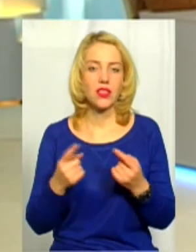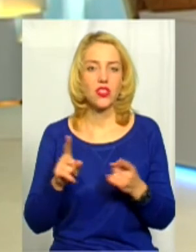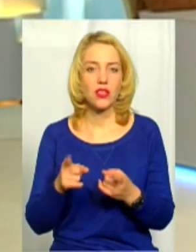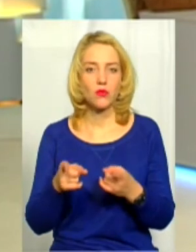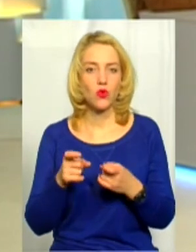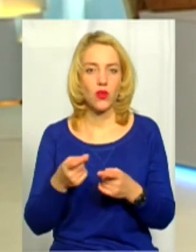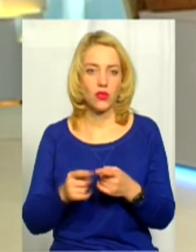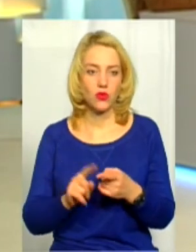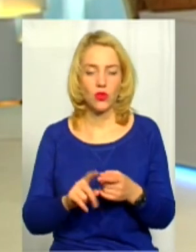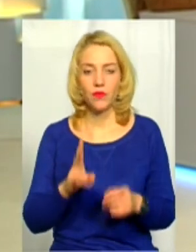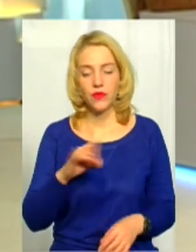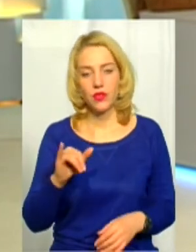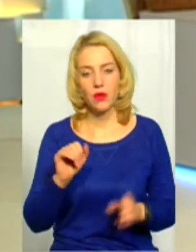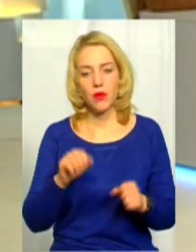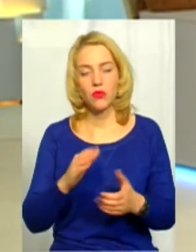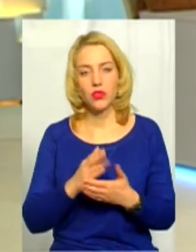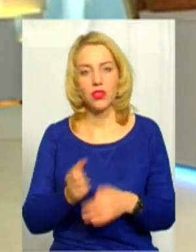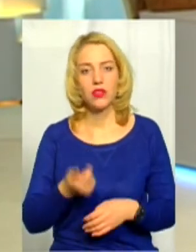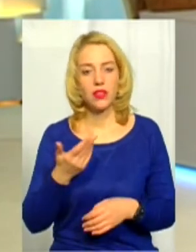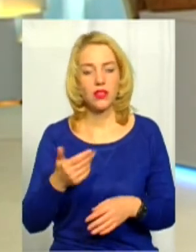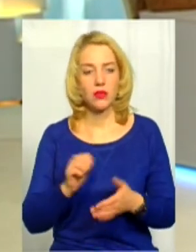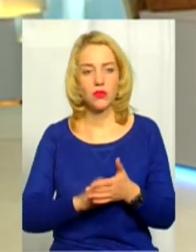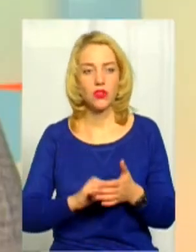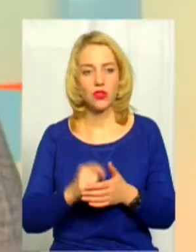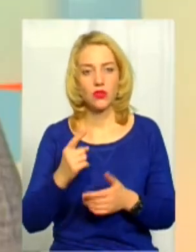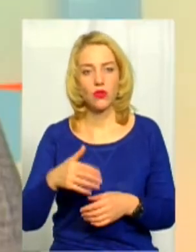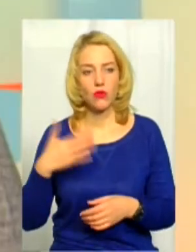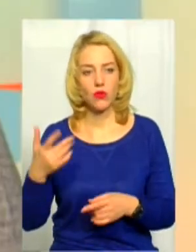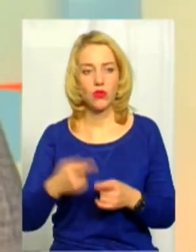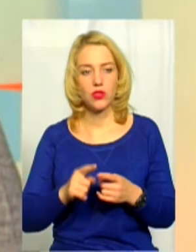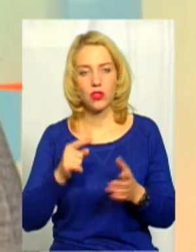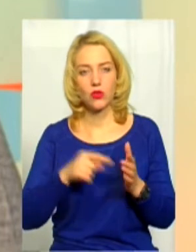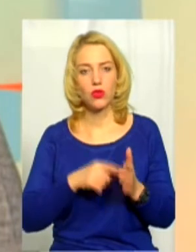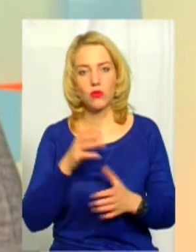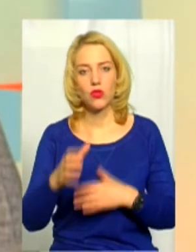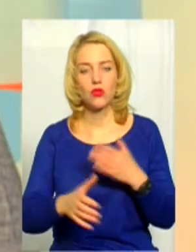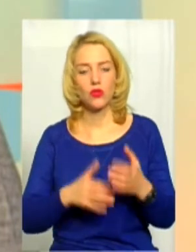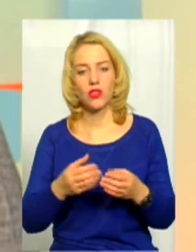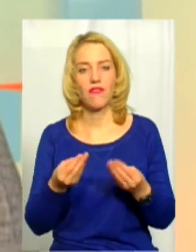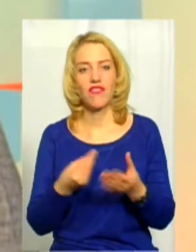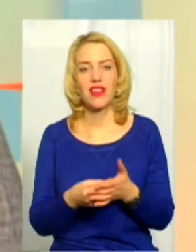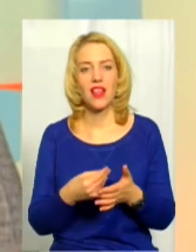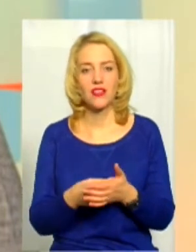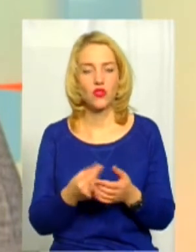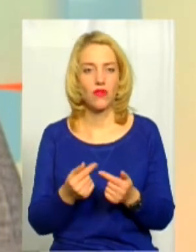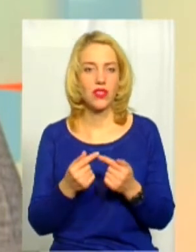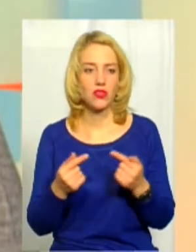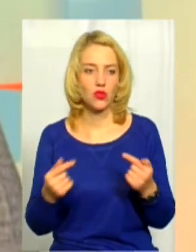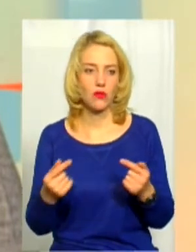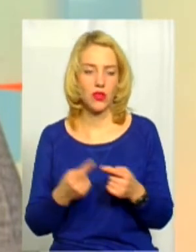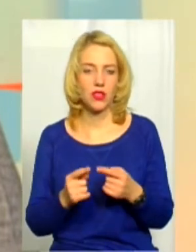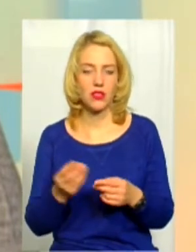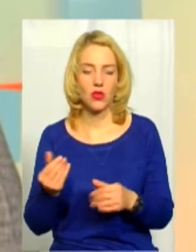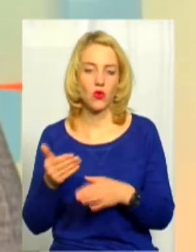цього? Ні, мабуть, є декілька причин. З одного боку, це доступ до міжнародних фінансових інструментів. Це донорська